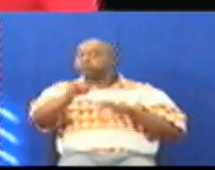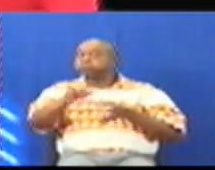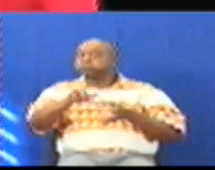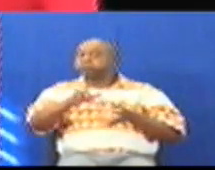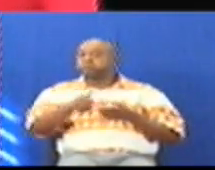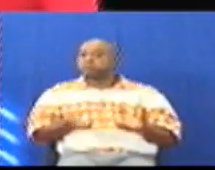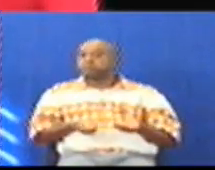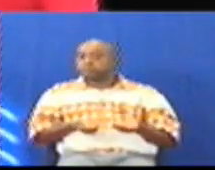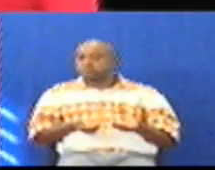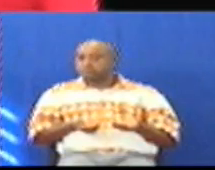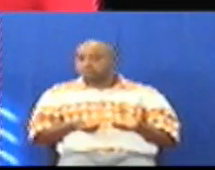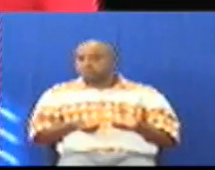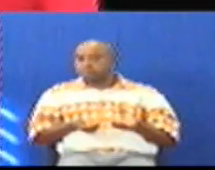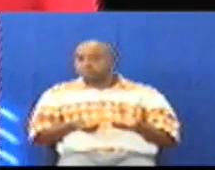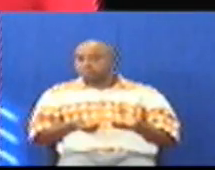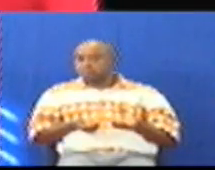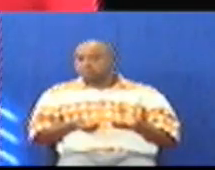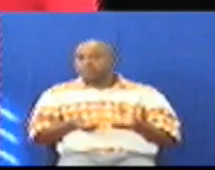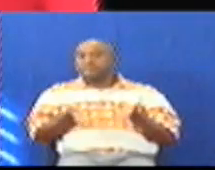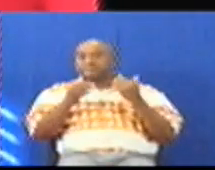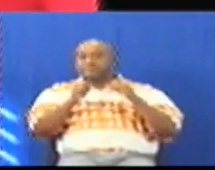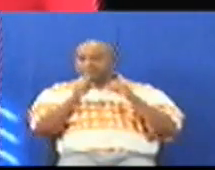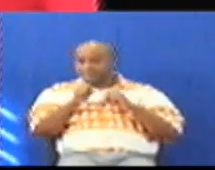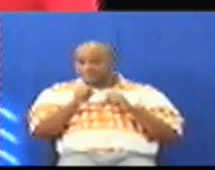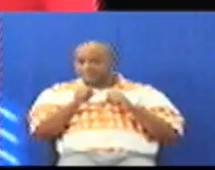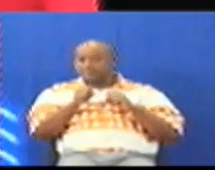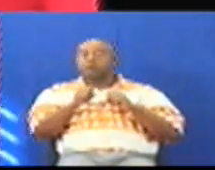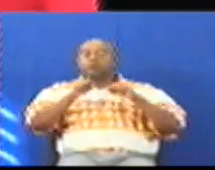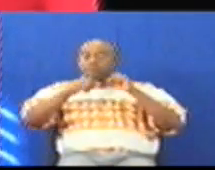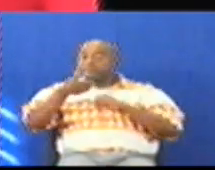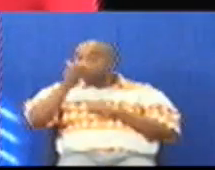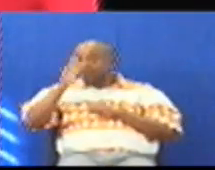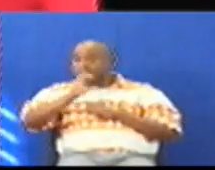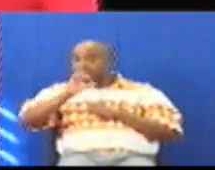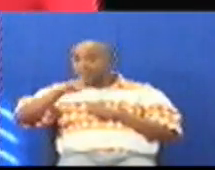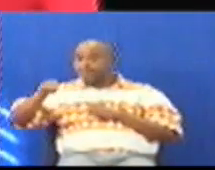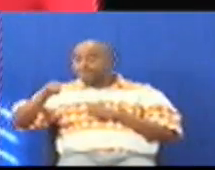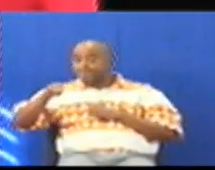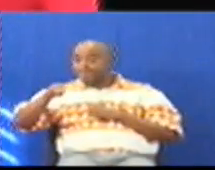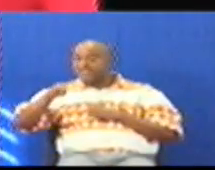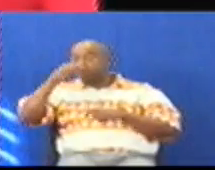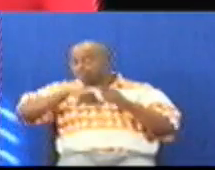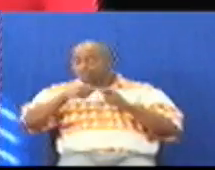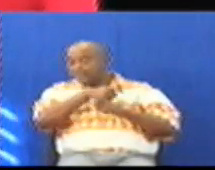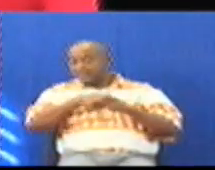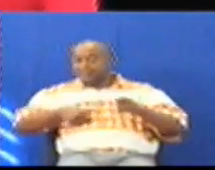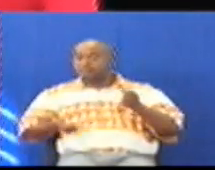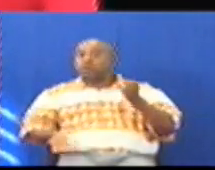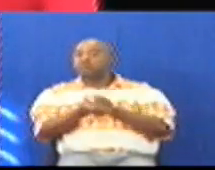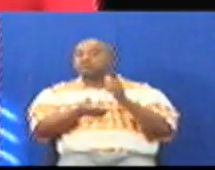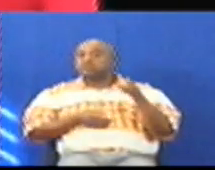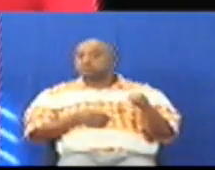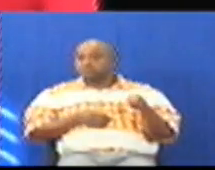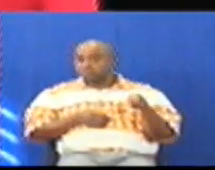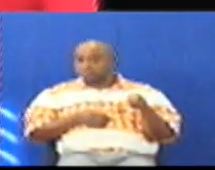niwaambie kwa kamera ikishaisha time ambayo nilionyeshwa tumeyaloketi ya chama cha mapinduzi tunapaswa kukata mawasiliano tukasekwa na kuyarudisha kwenye